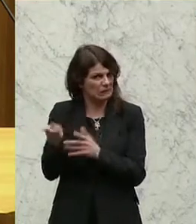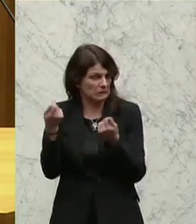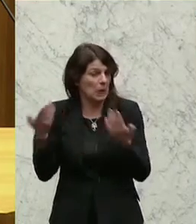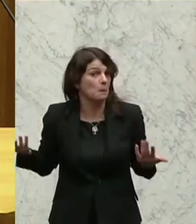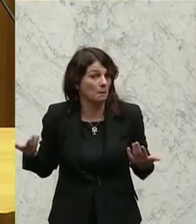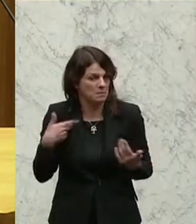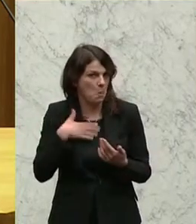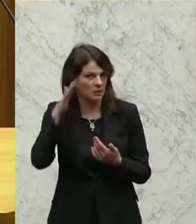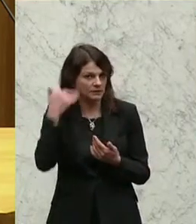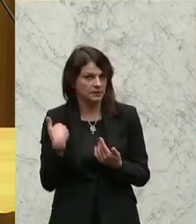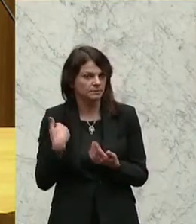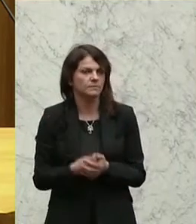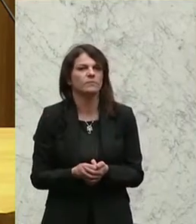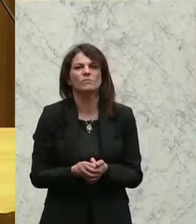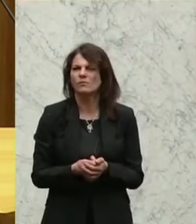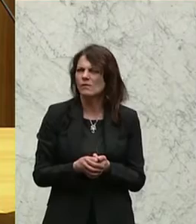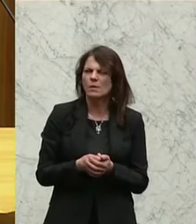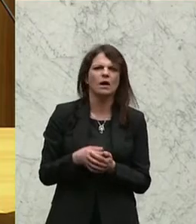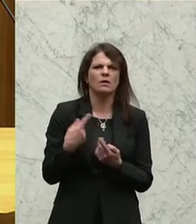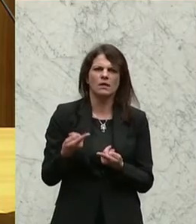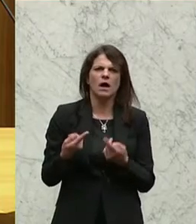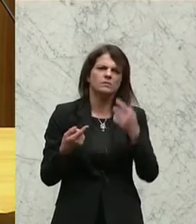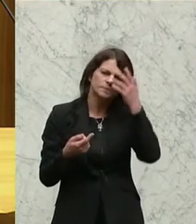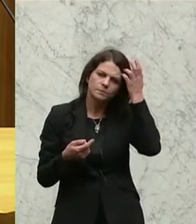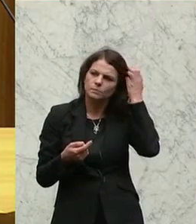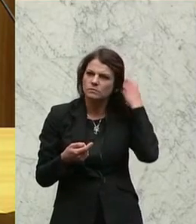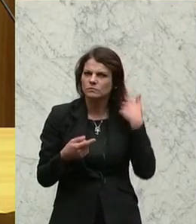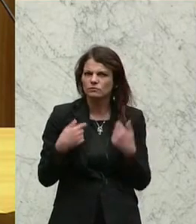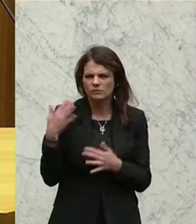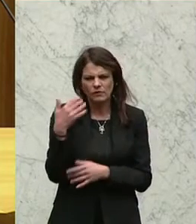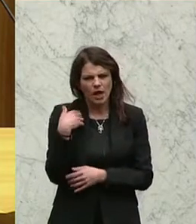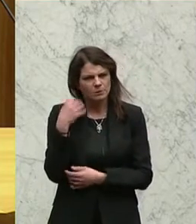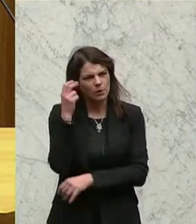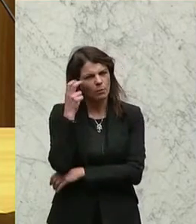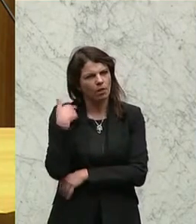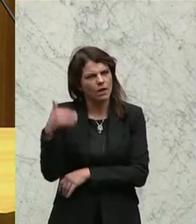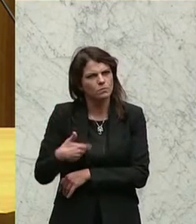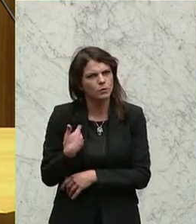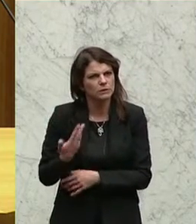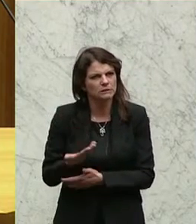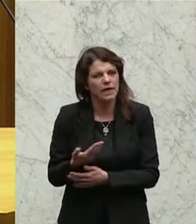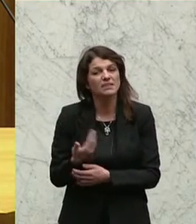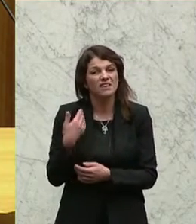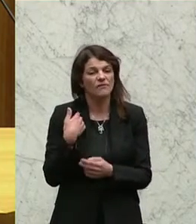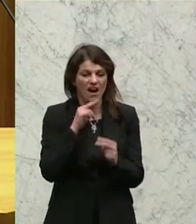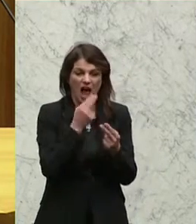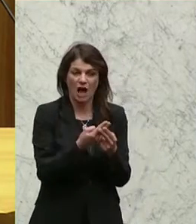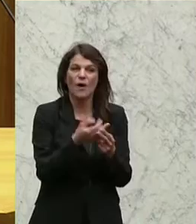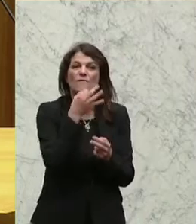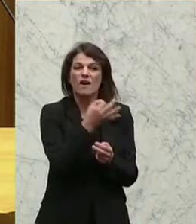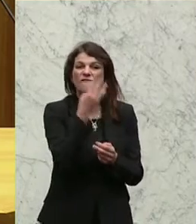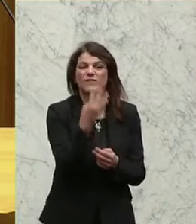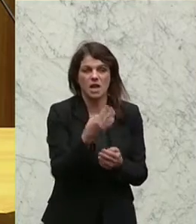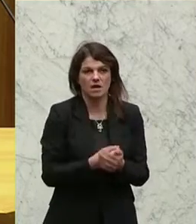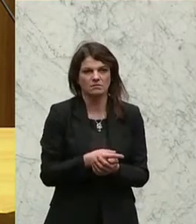verwendet wird. Ja? Etwas hat mich dann ein wenig zum Überlegen gebracht und die Antwort auf die Frage